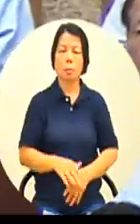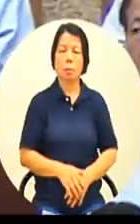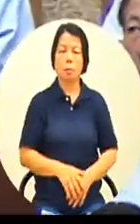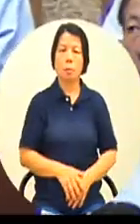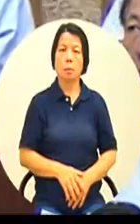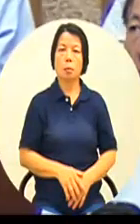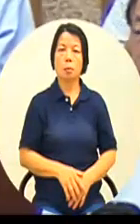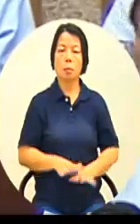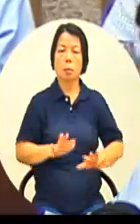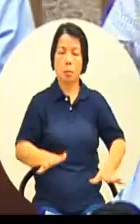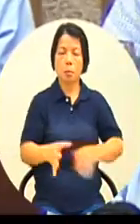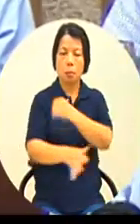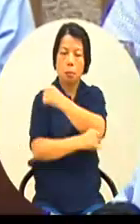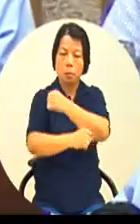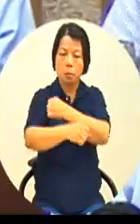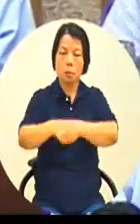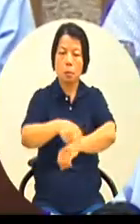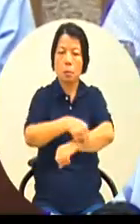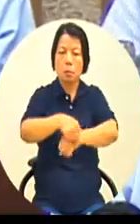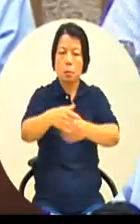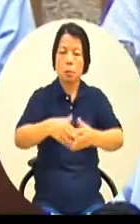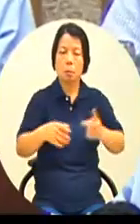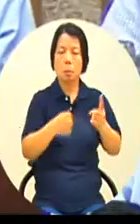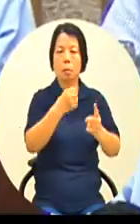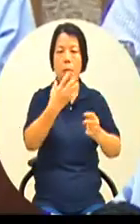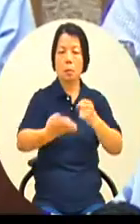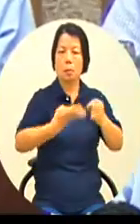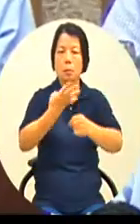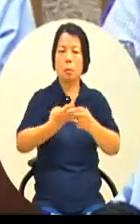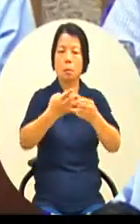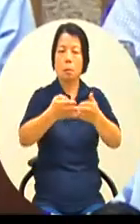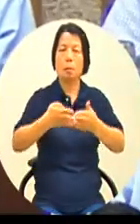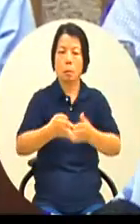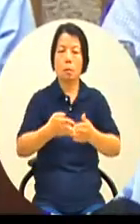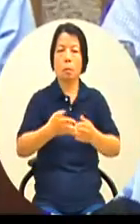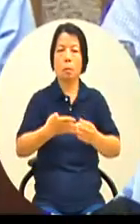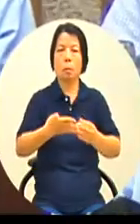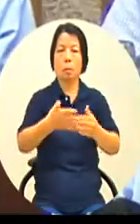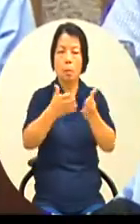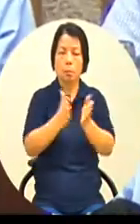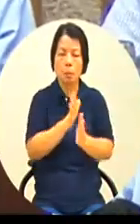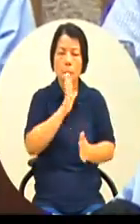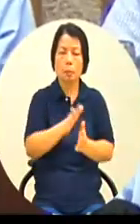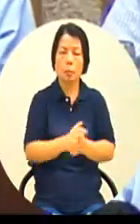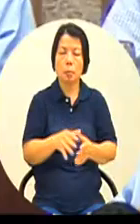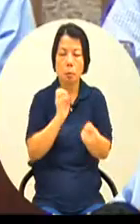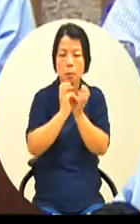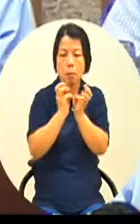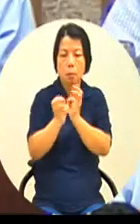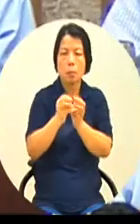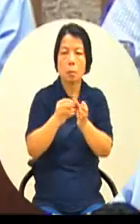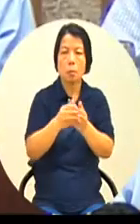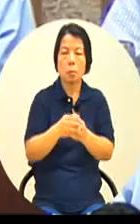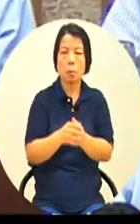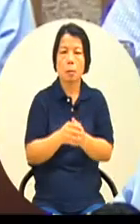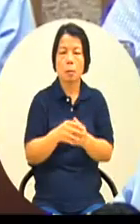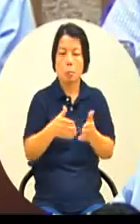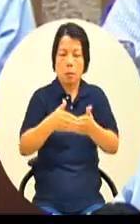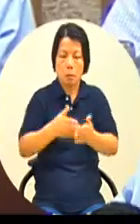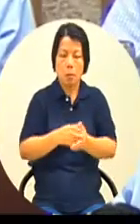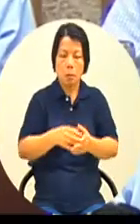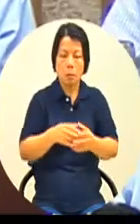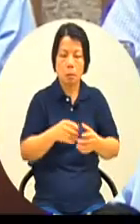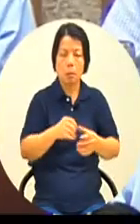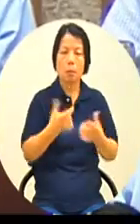为这个基本设计，咱109年的基本设计，110年的时候，咱就开始细部设计，那同时办理发包施